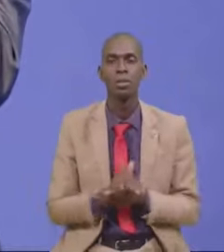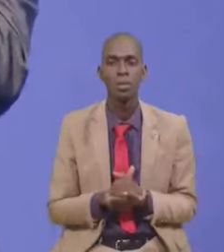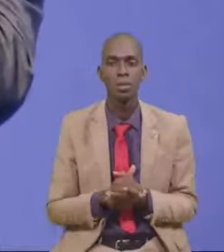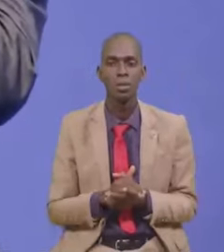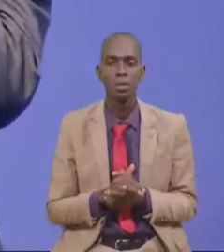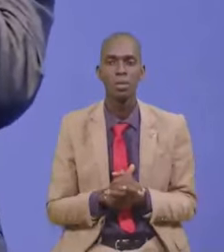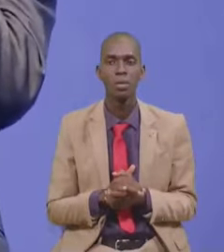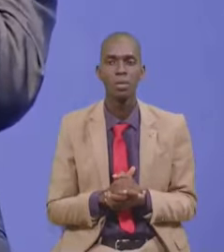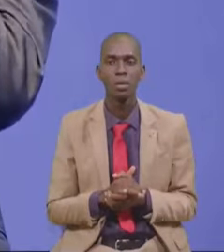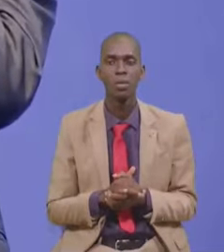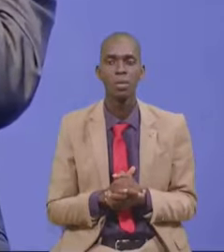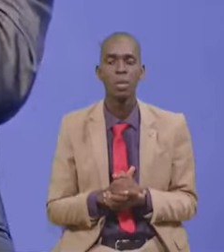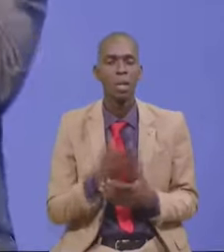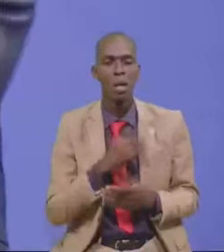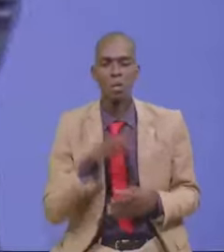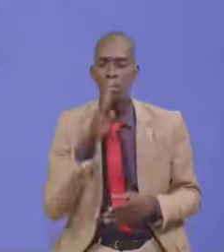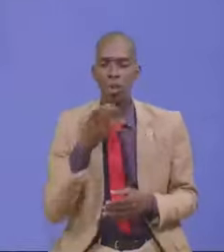Prends courage.